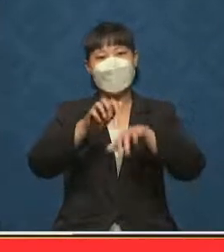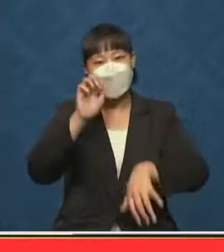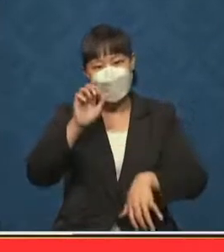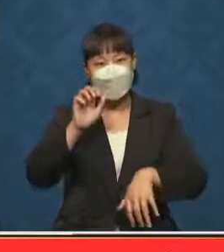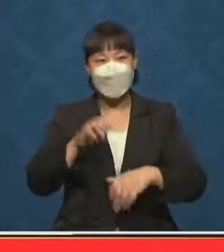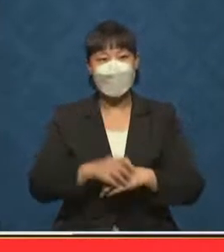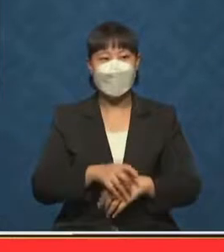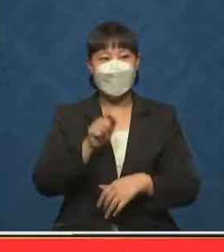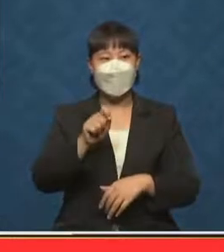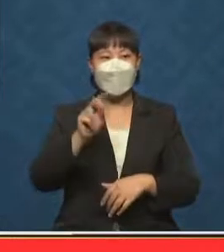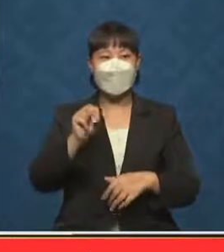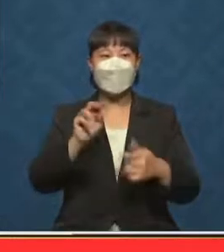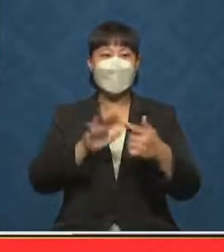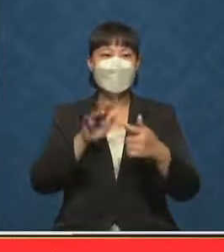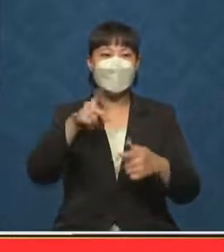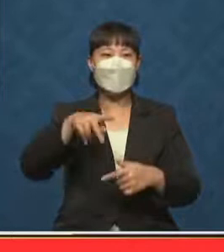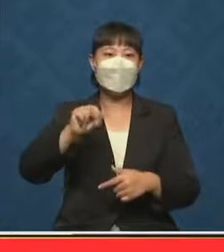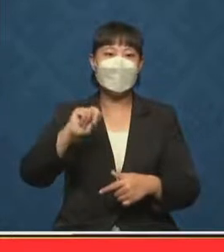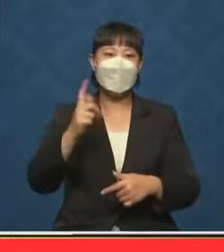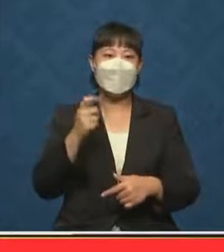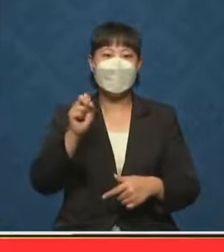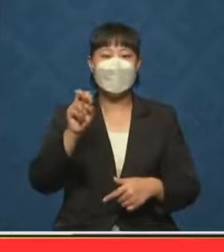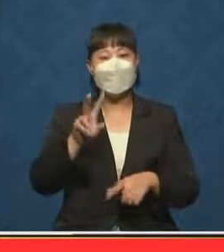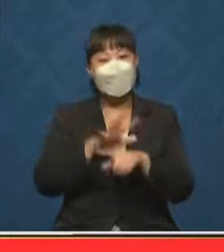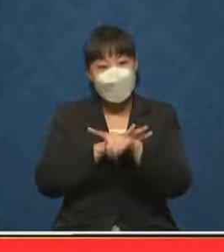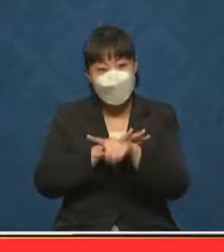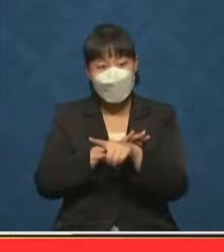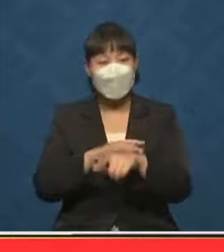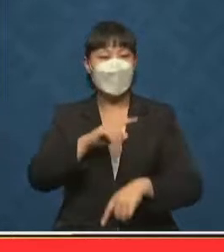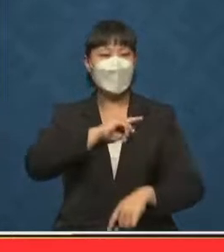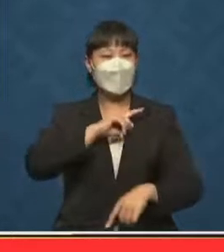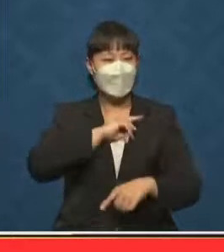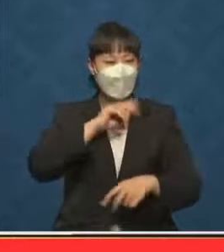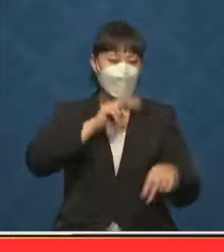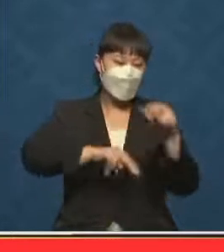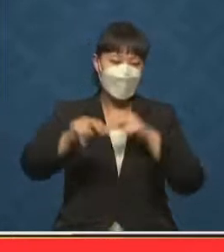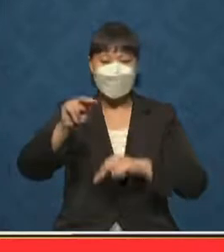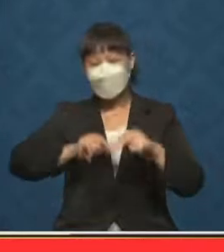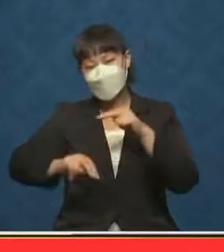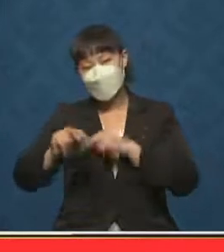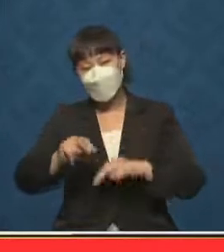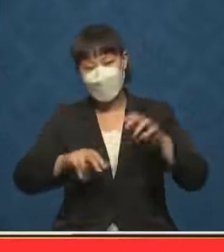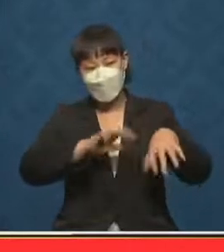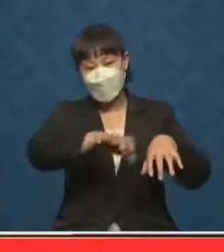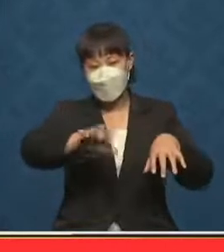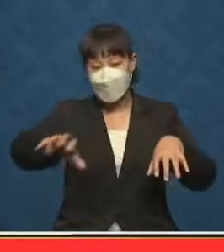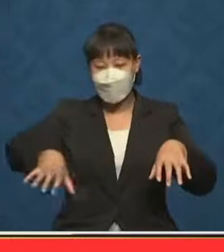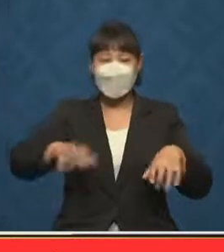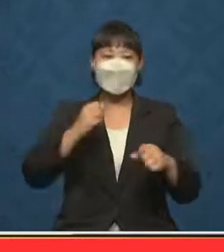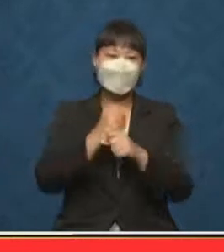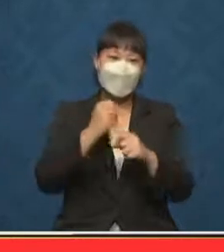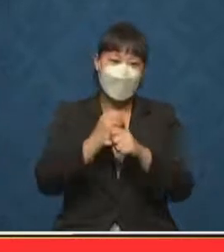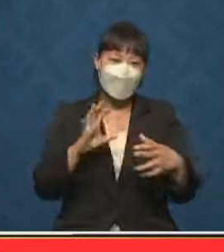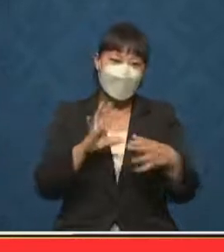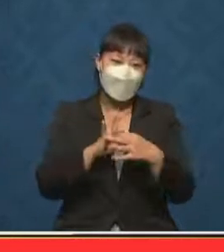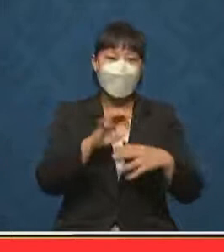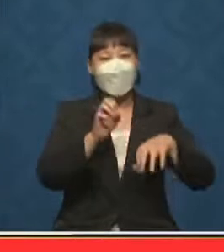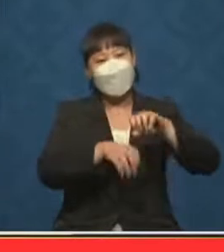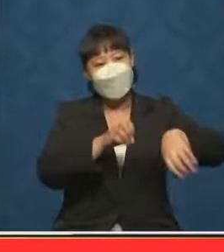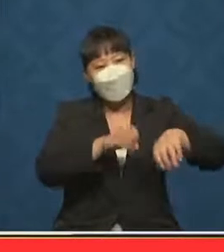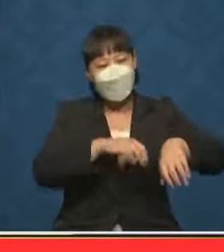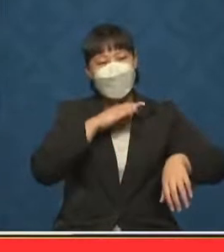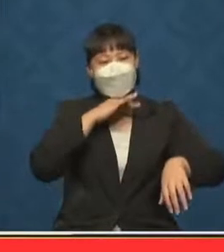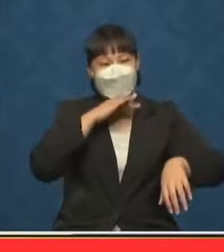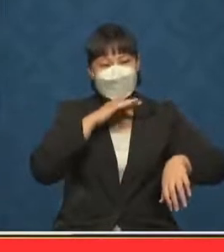ผลเอกอนุพงเผ่าจินดาที่มีหน้ที่ใการกำกับดูแกหนอยงานทเกี่วของกับทั้งเรื่องของขยะเรื่อง